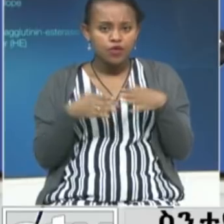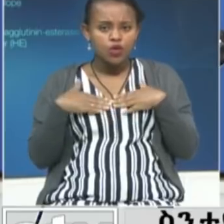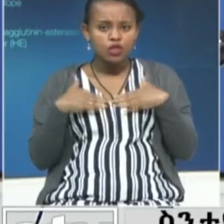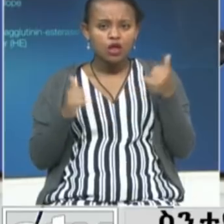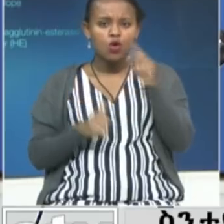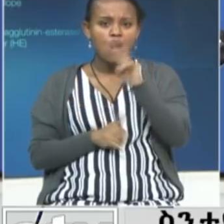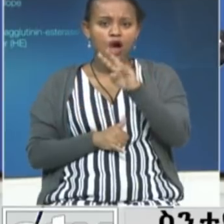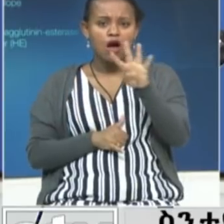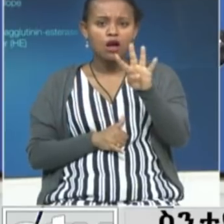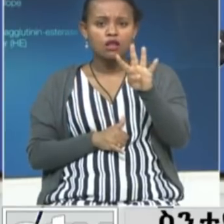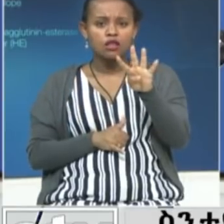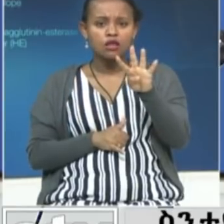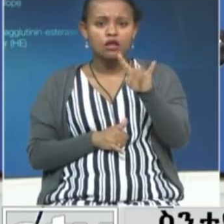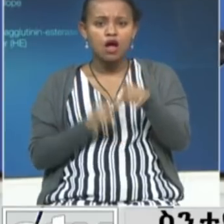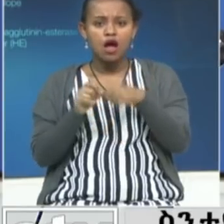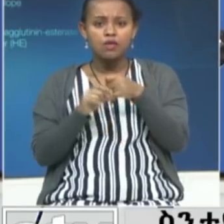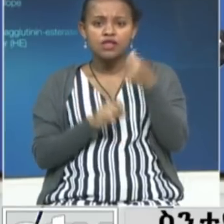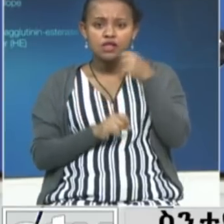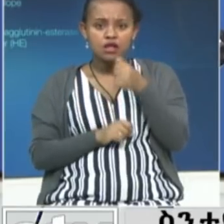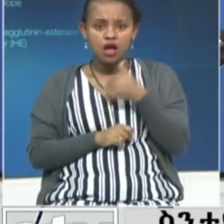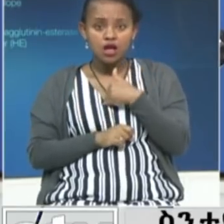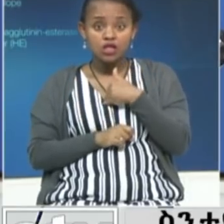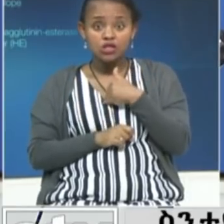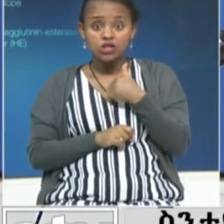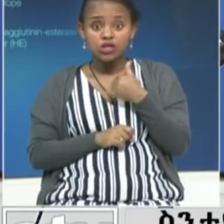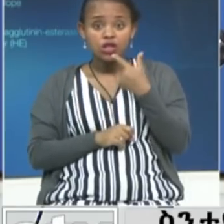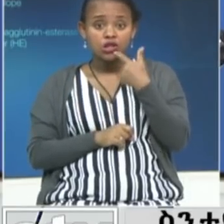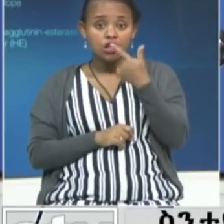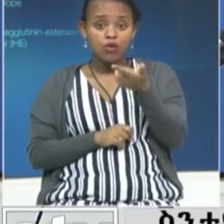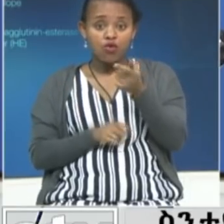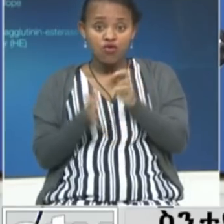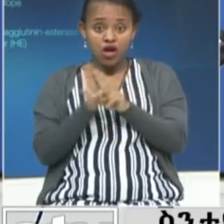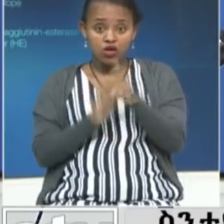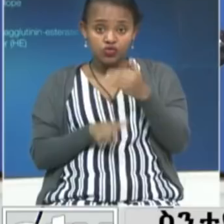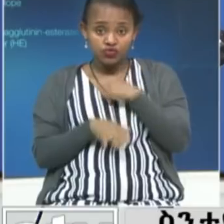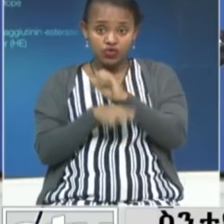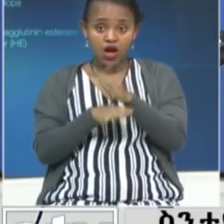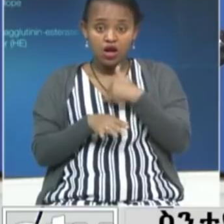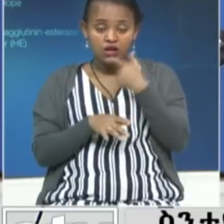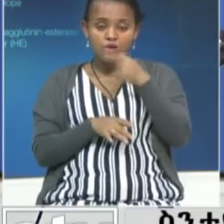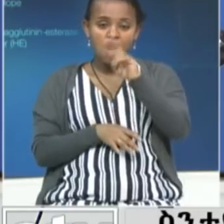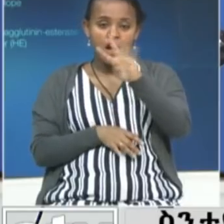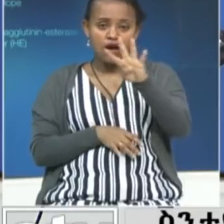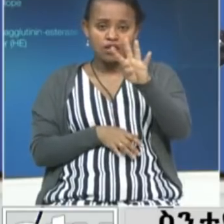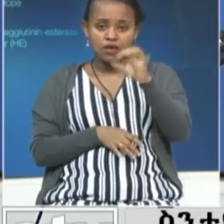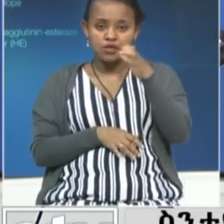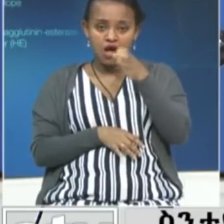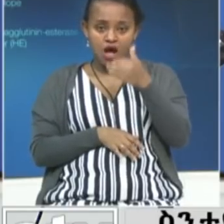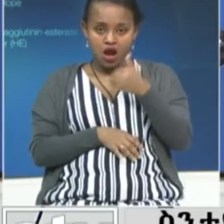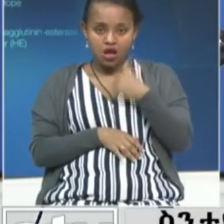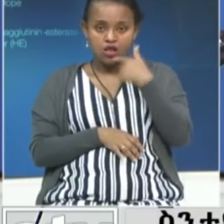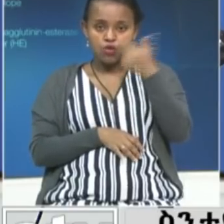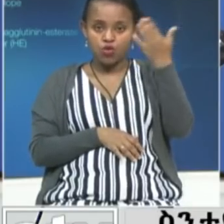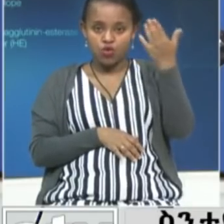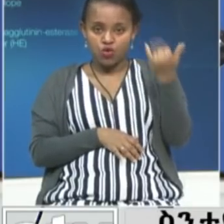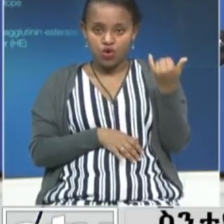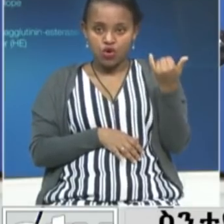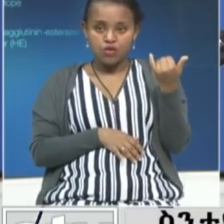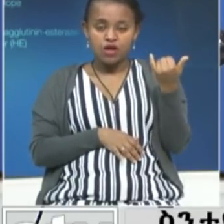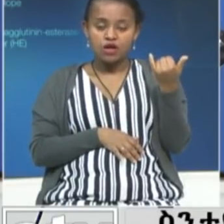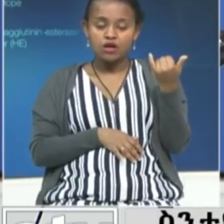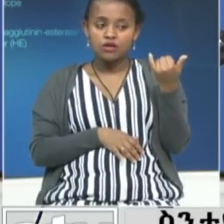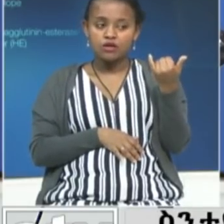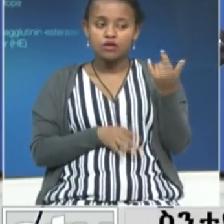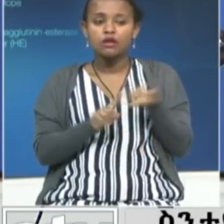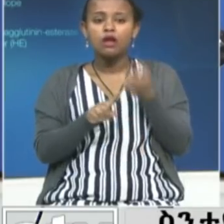ዓመቷ መጀመሪያ አለባት ተብላ ገብታ ነበራ። ወጣቷ 24 ዓመት ልጅቷ አለ ተብላ ተጋብታ ከዛ